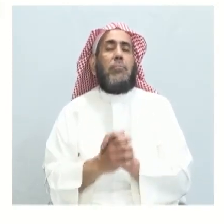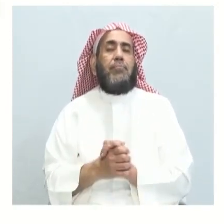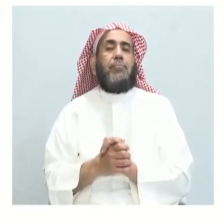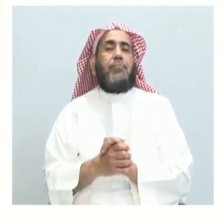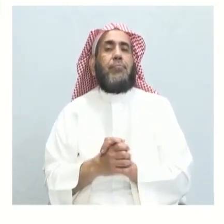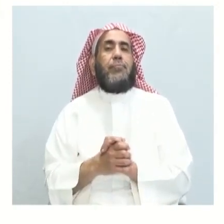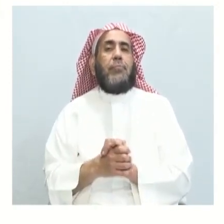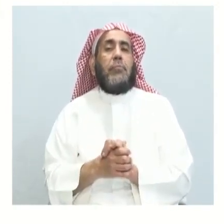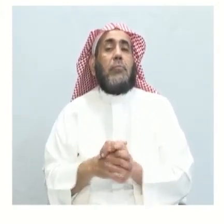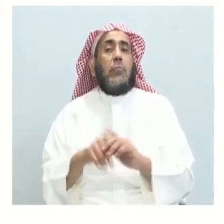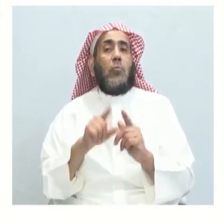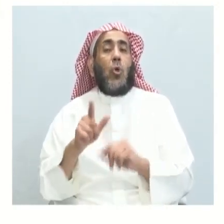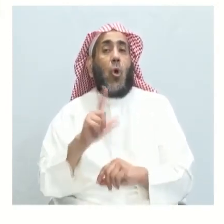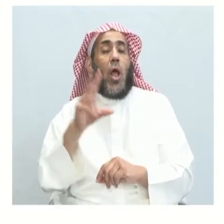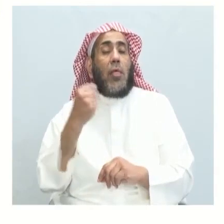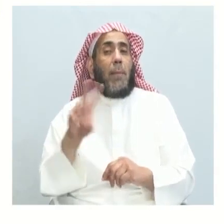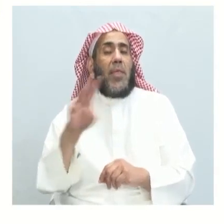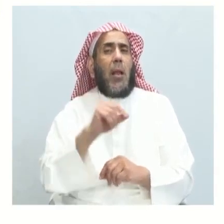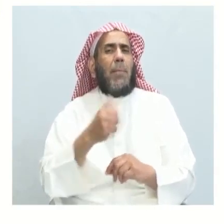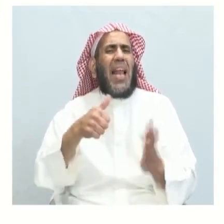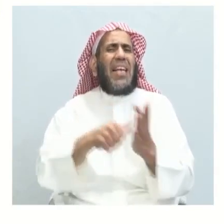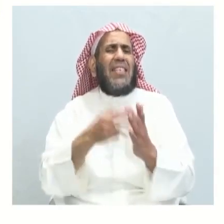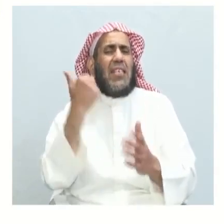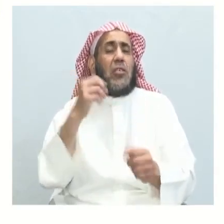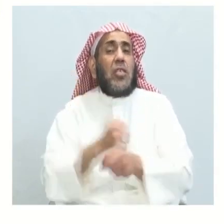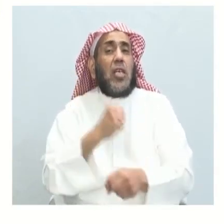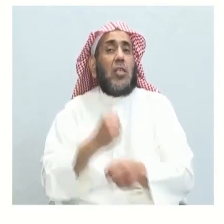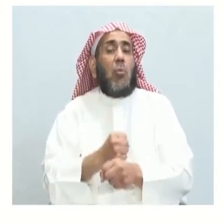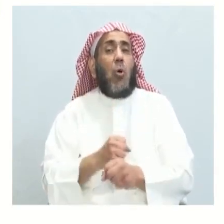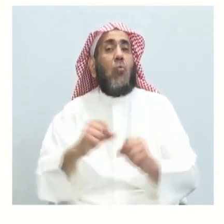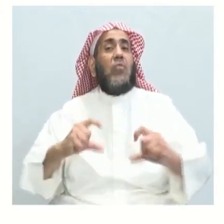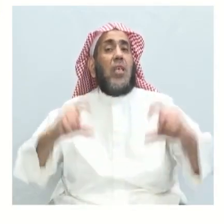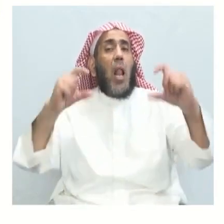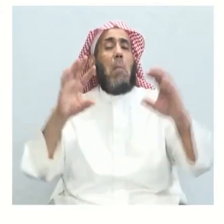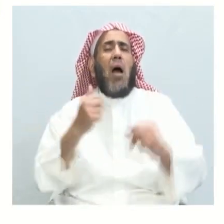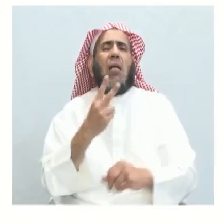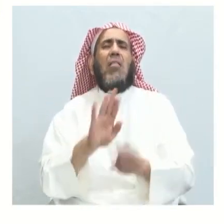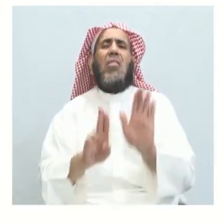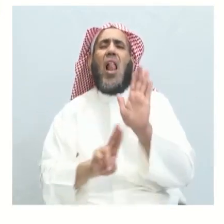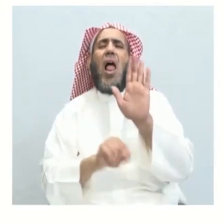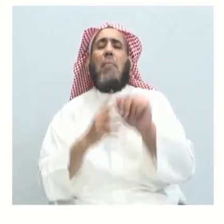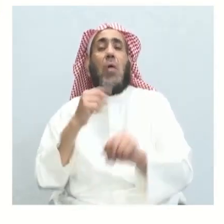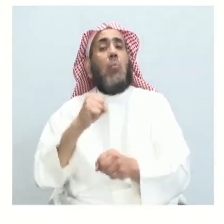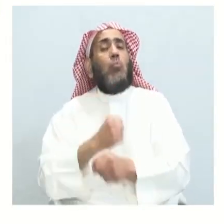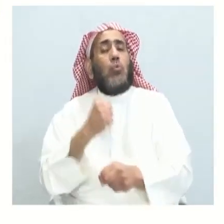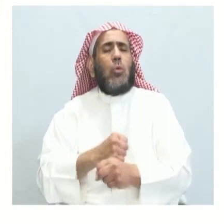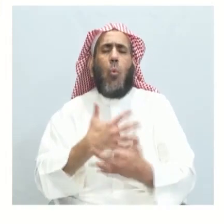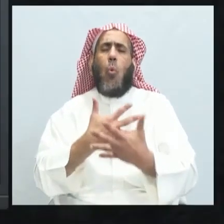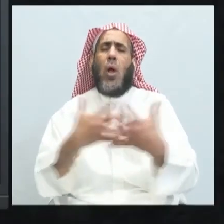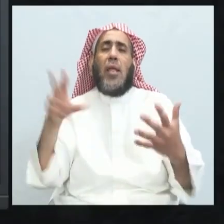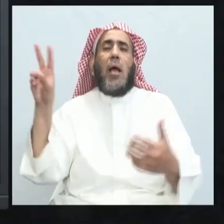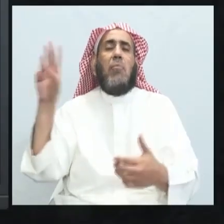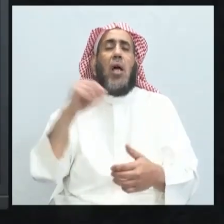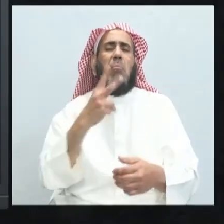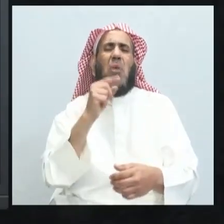ذكر هنا يقول اذكر مثالا من عصر الجاهل لا تزال تستخدمه في استشهادك بعض الامثال ما زالت مستخدمه وكثير